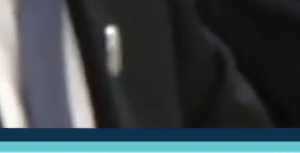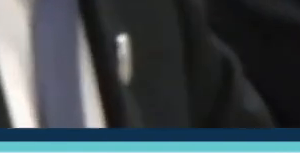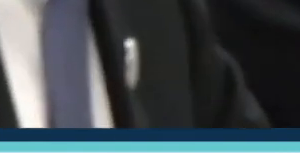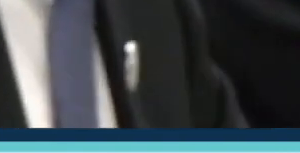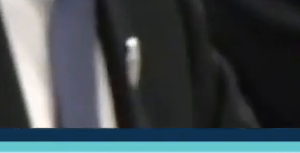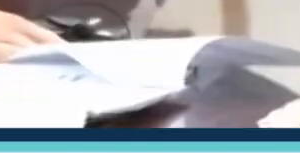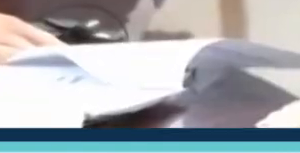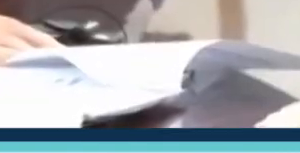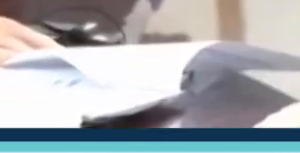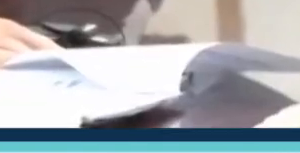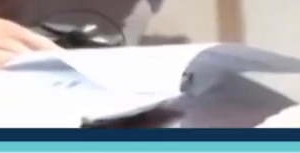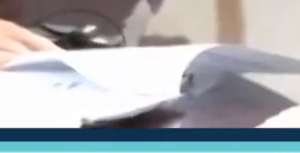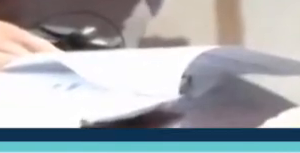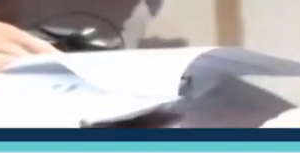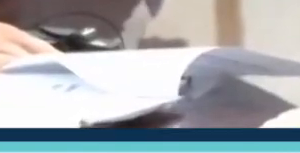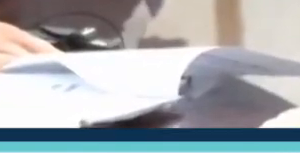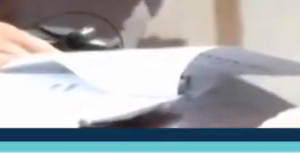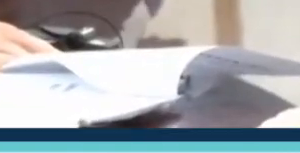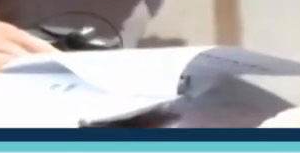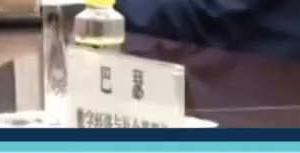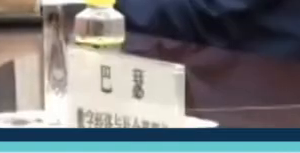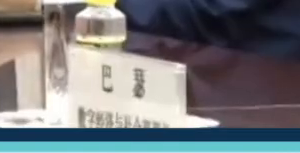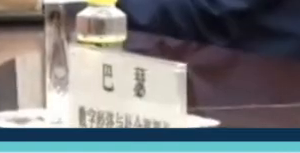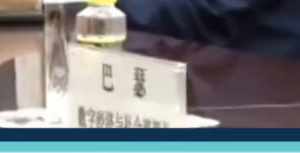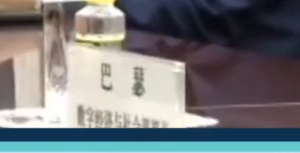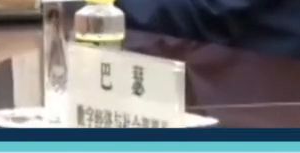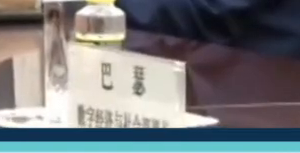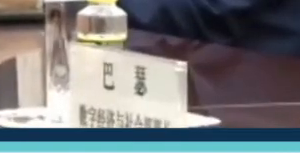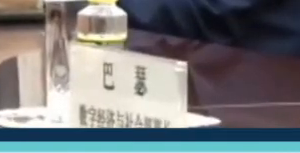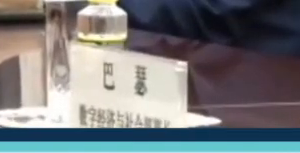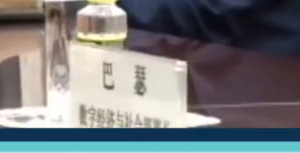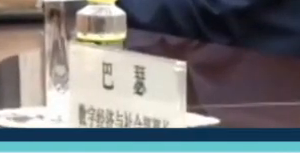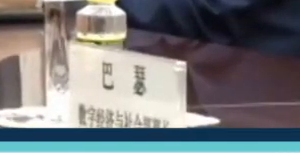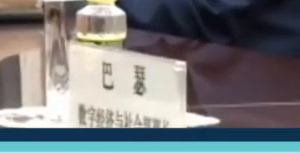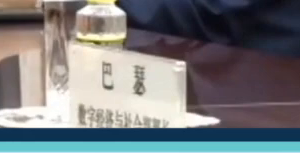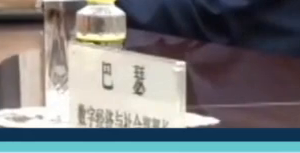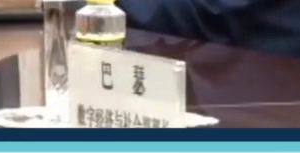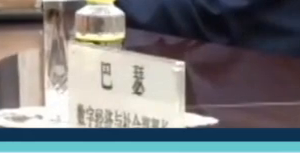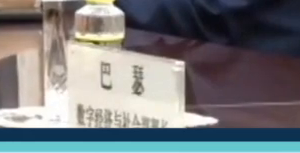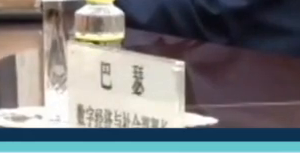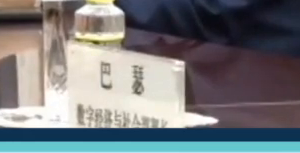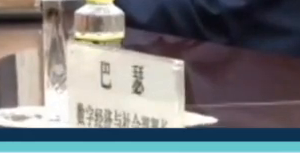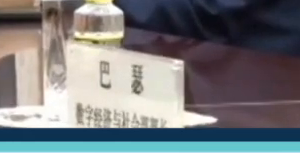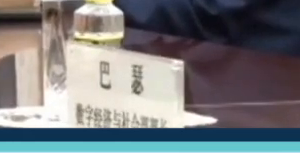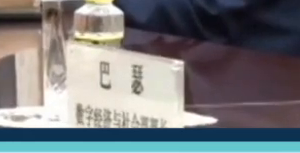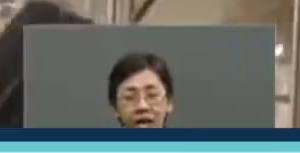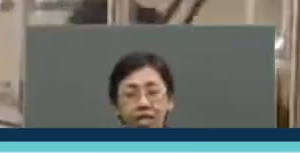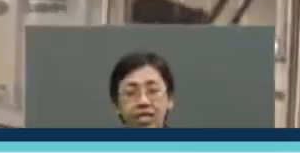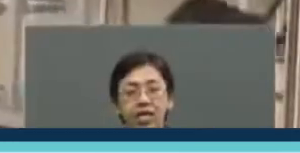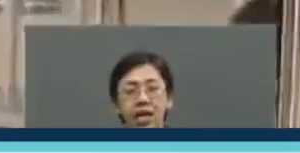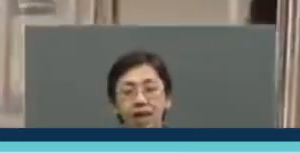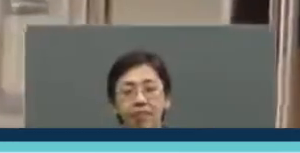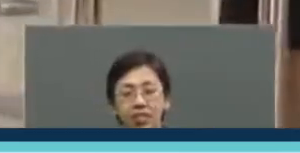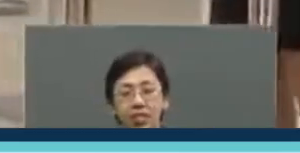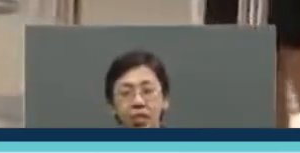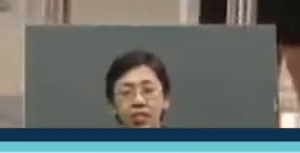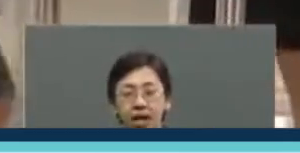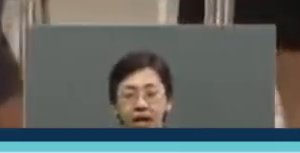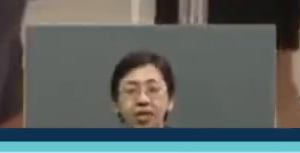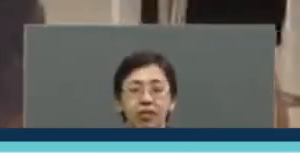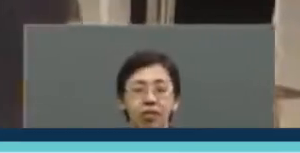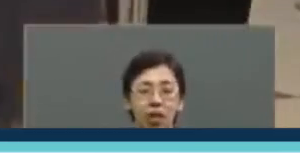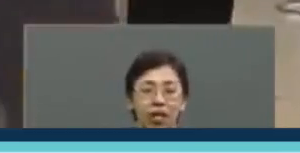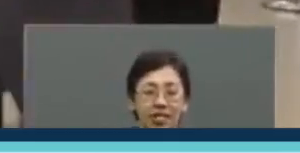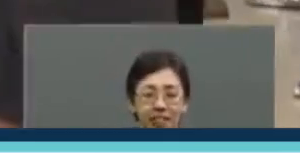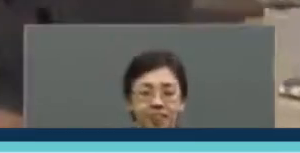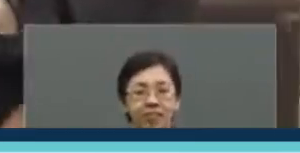ทวีสินนายกรัฐมนตรีและรัฐมนตรีว่าการกระทรวงการคลังเปิดเผยว่ารัฐบาลมีความต้องการที่จะยกระดับพาสปอร์ตไท